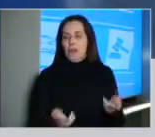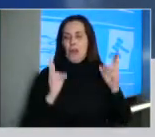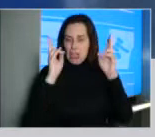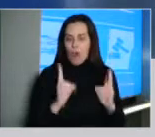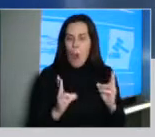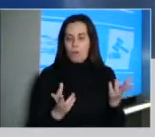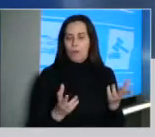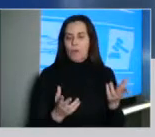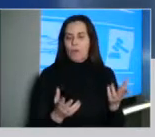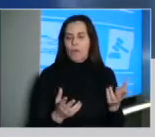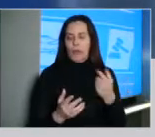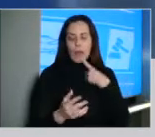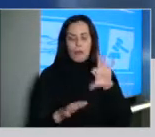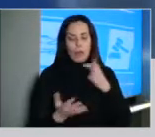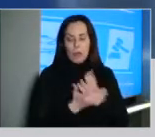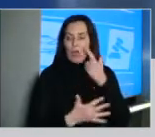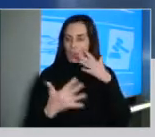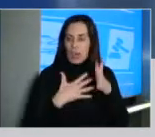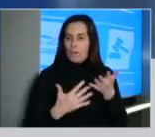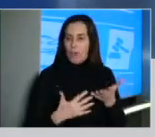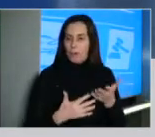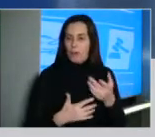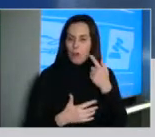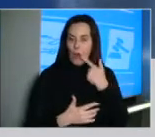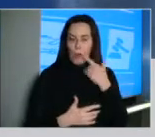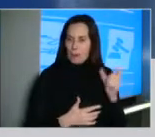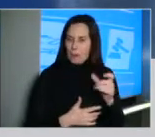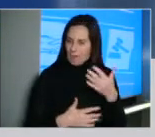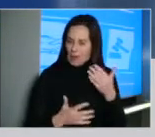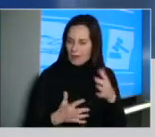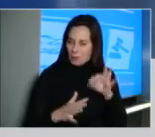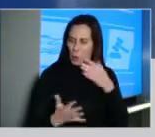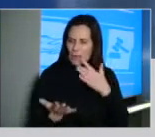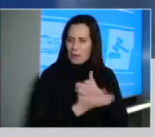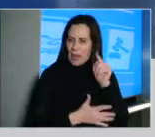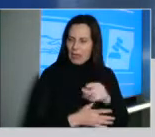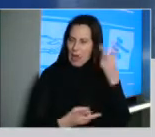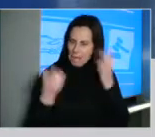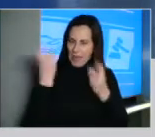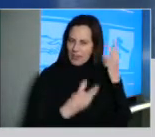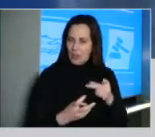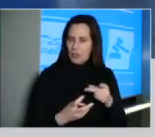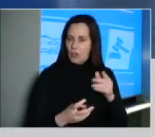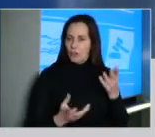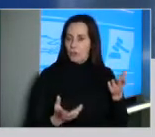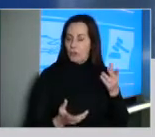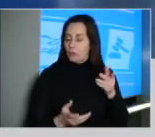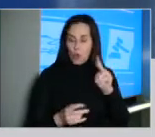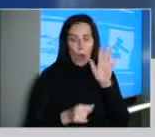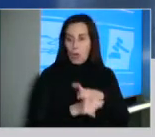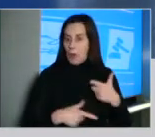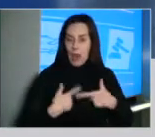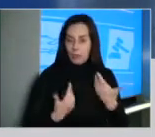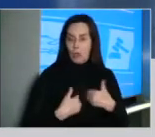עיכוב של חשיפת האמת, של שקיפות, של, אנחנו אומרים את המילה הזאת כל הזמן, אבל חשיפת האמת בעצם להגיע למידע שמוסתר מהאזרחים ויכול להשפיע על